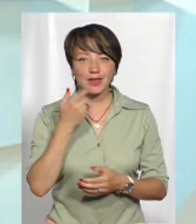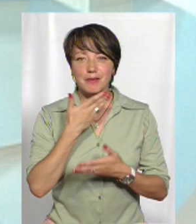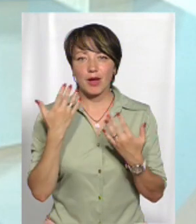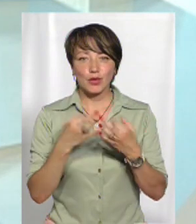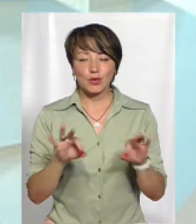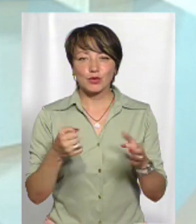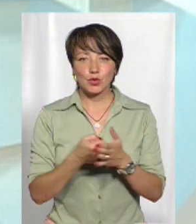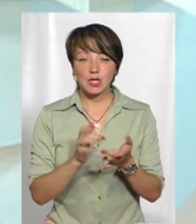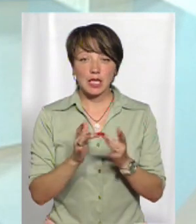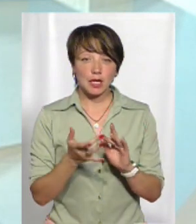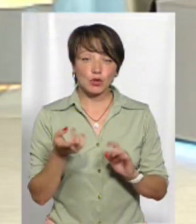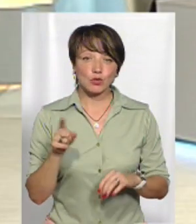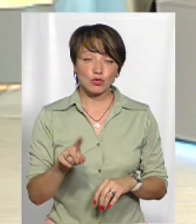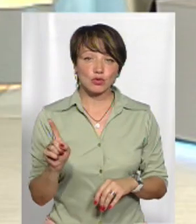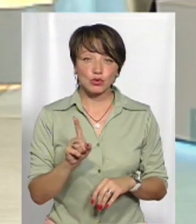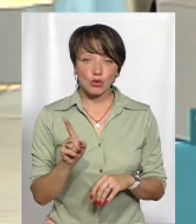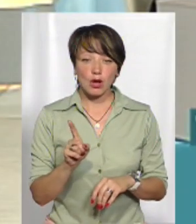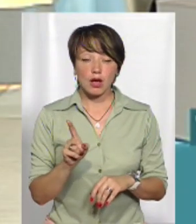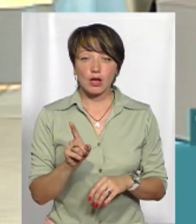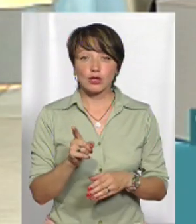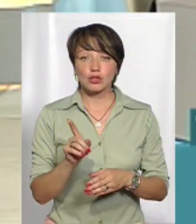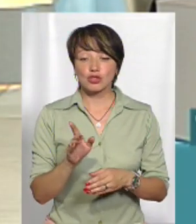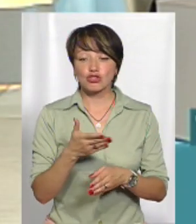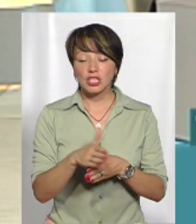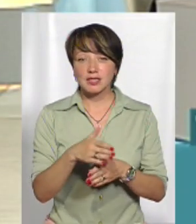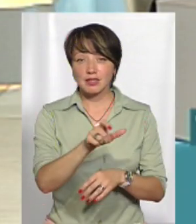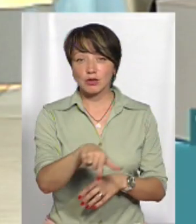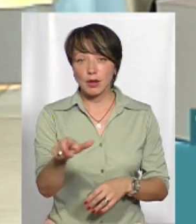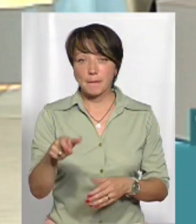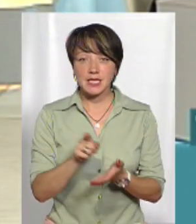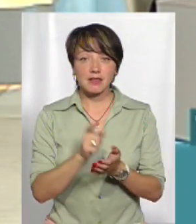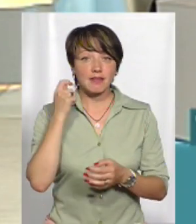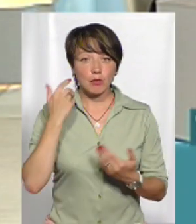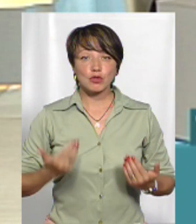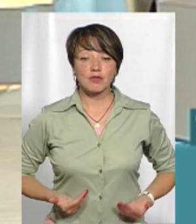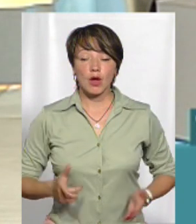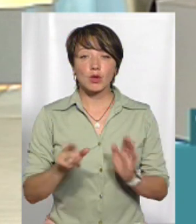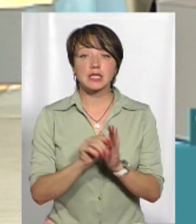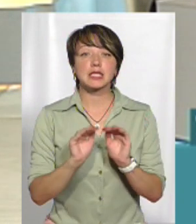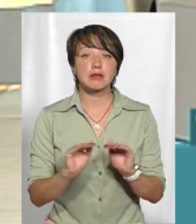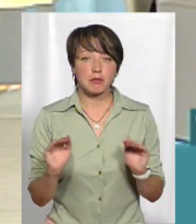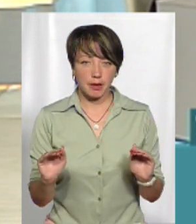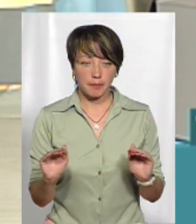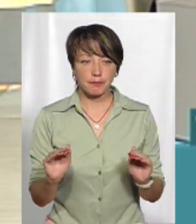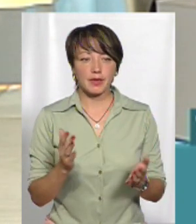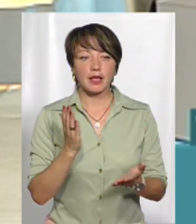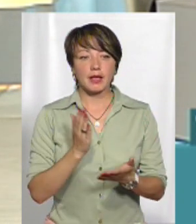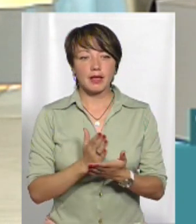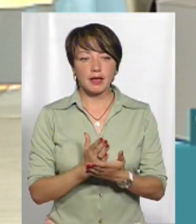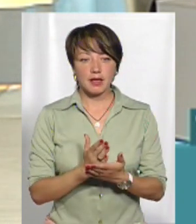не мають доступу. Тому що певна частина осіб, які пенсійного віку, проживають з дітьми.